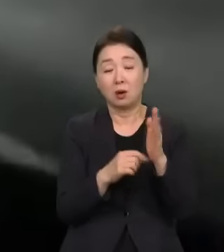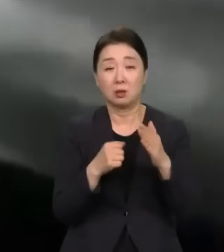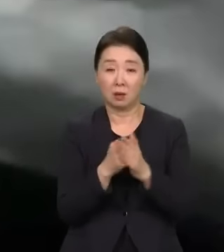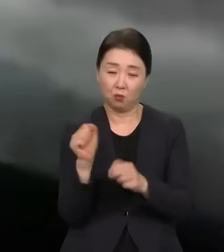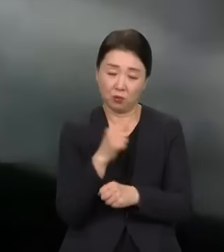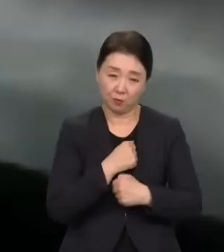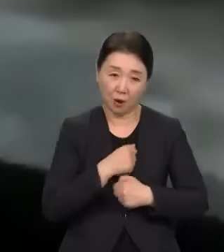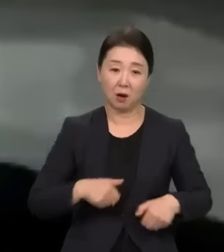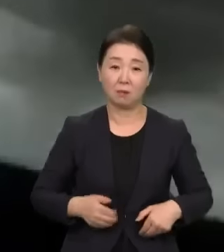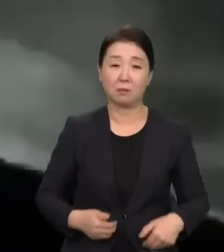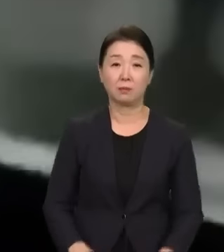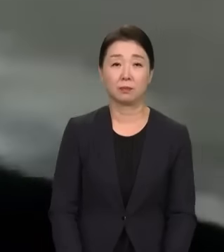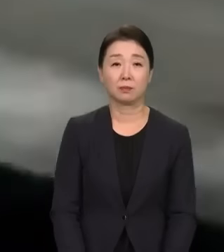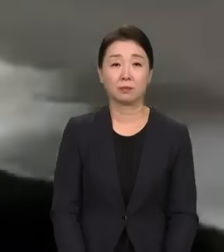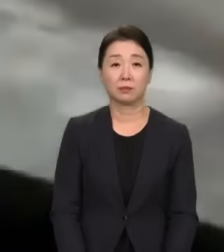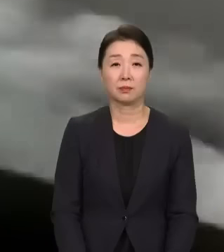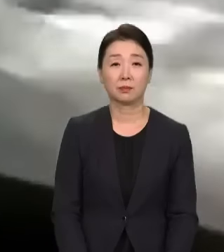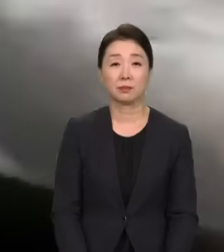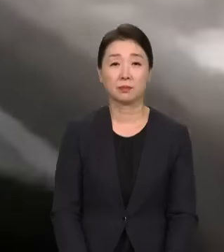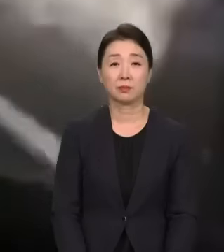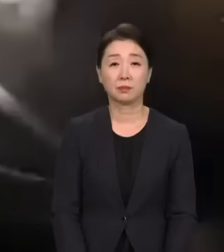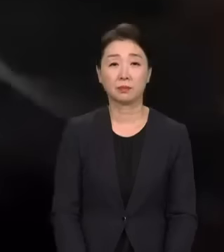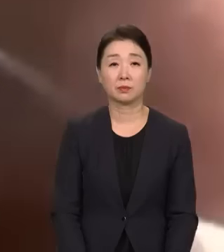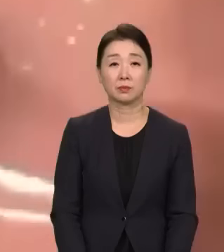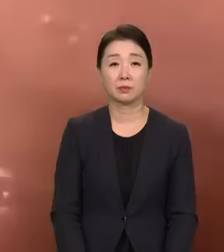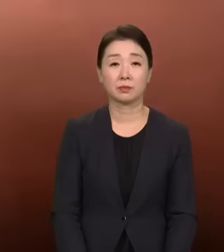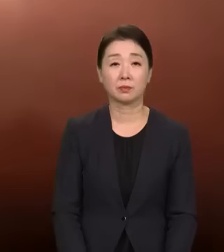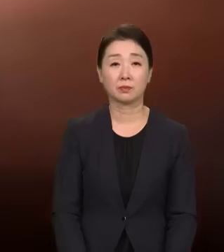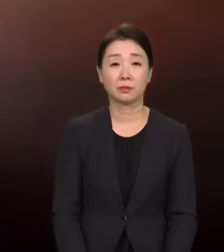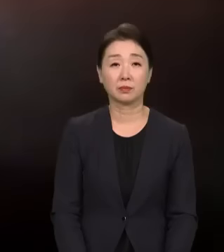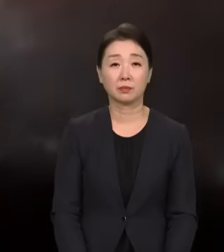운전에 유의하셔야겠습니다. JTBC 이세연입니다.